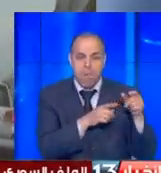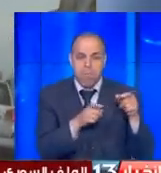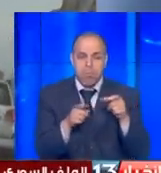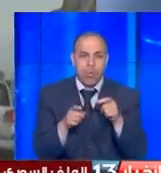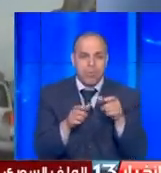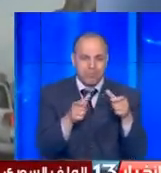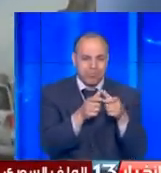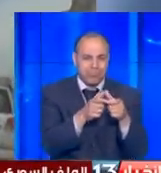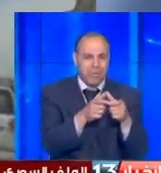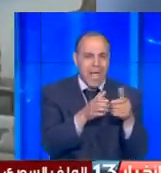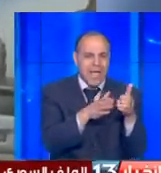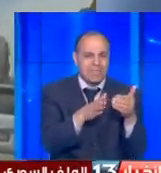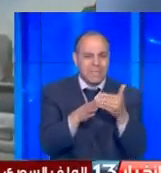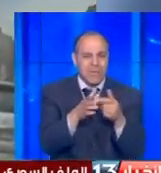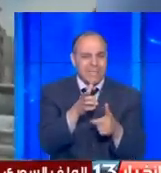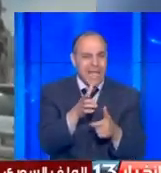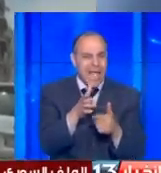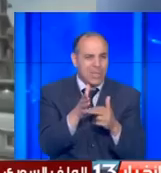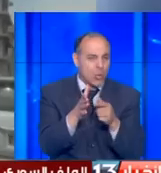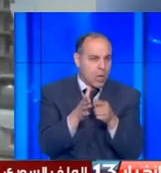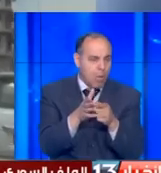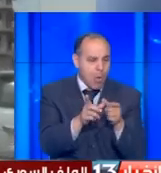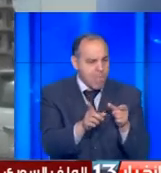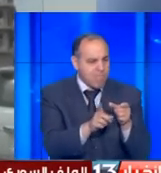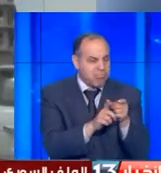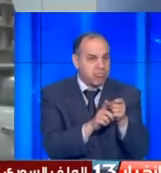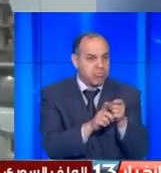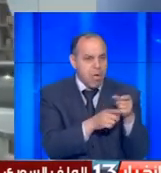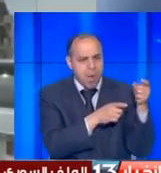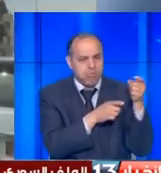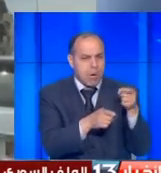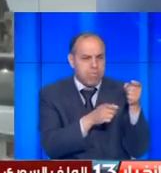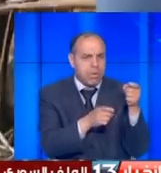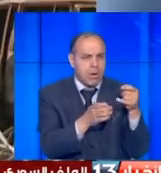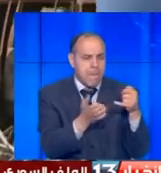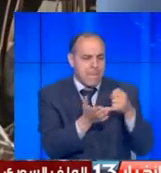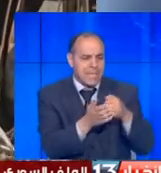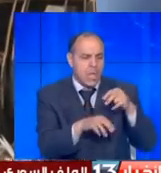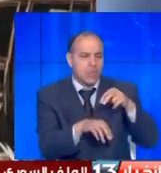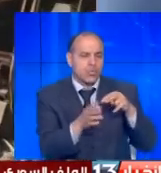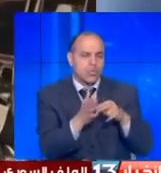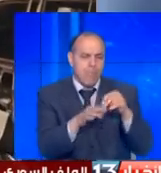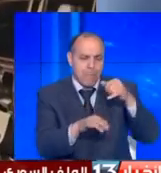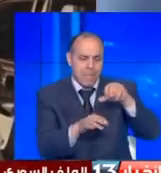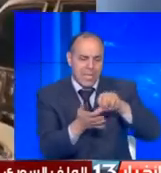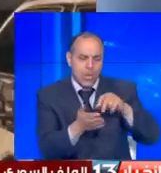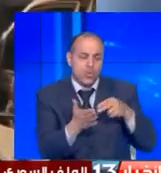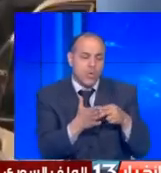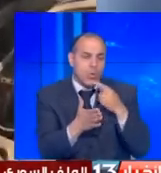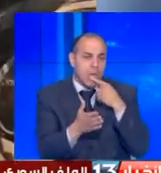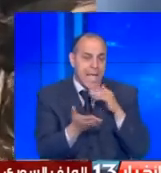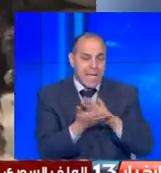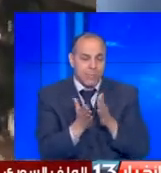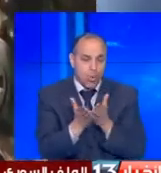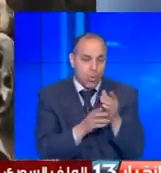آخر جيب خاضع للمعارضة المسلحة في منطقة الغوطة الشرقية قرب العاصمة دمشق. وفي هذا السياق أكد المرصد